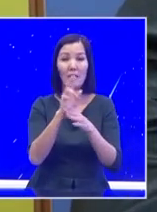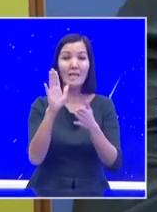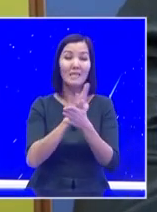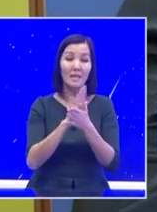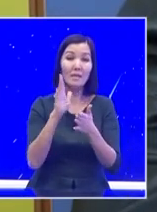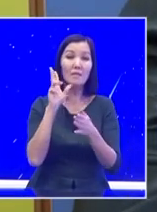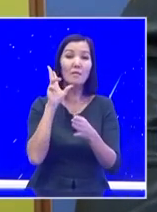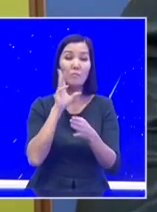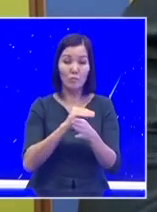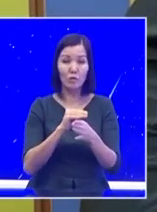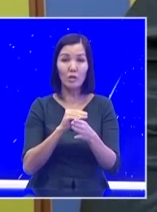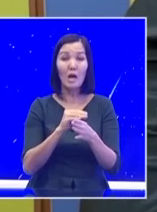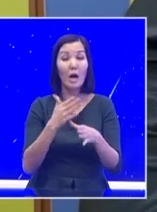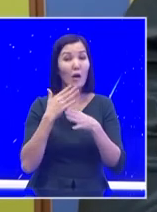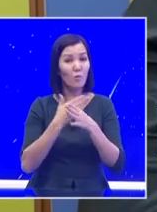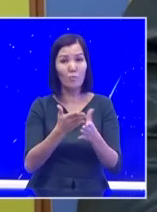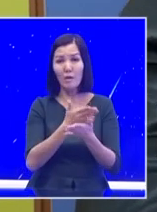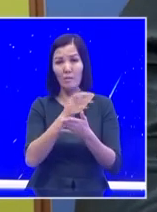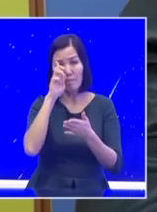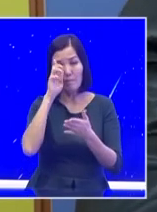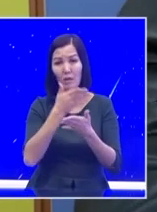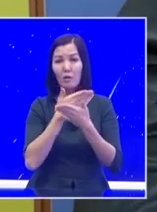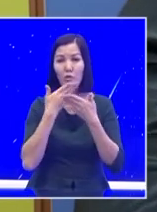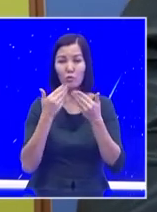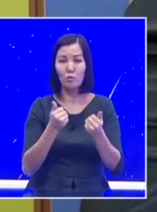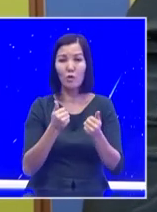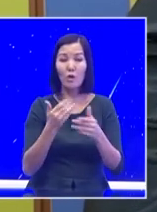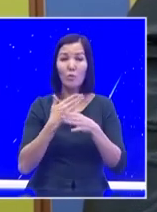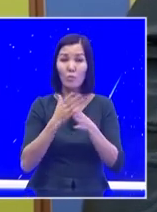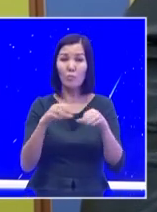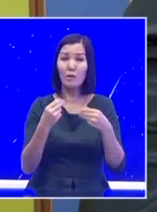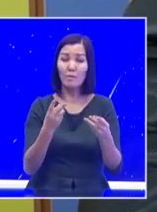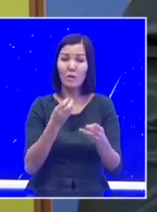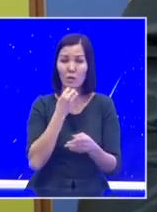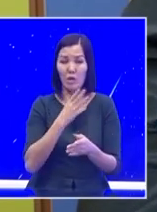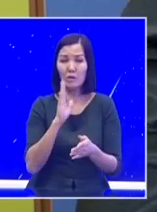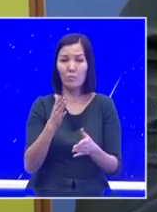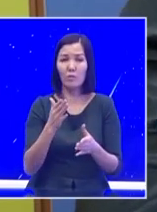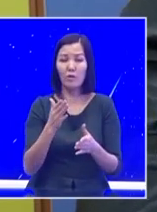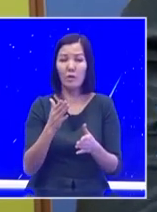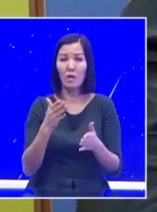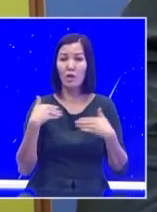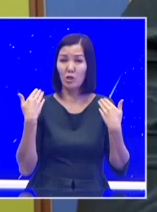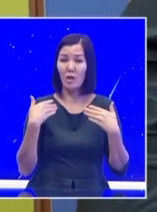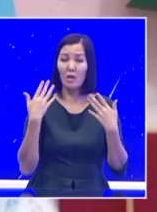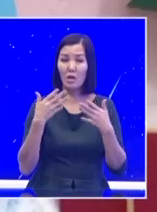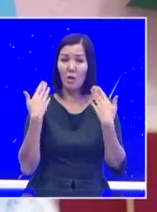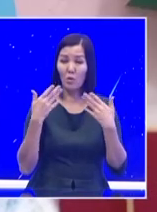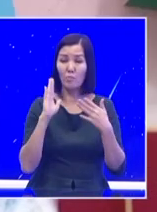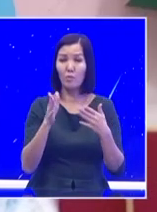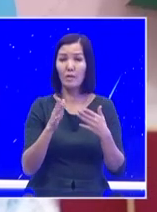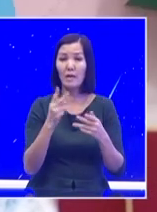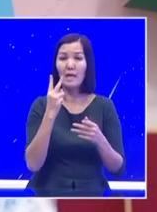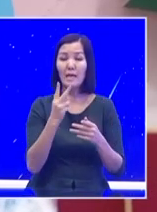көмек жоқ. Хотя бы егіз балаларға сондай көмек көрсетілсе, онда кішкене ата-аналарға жеңілдірек болар еді.